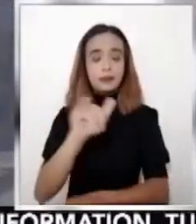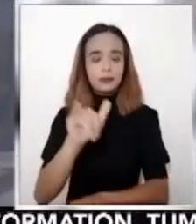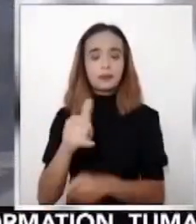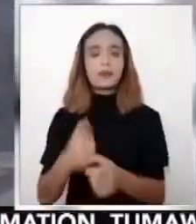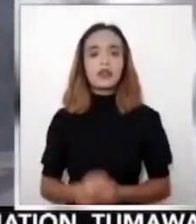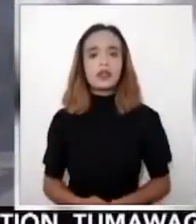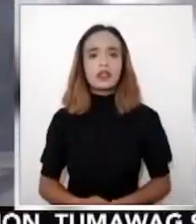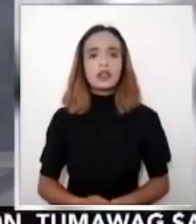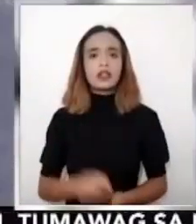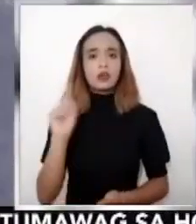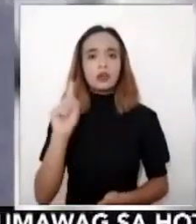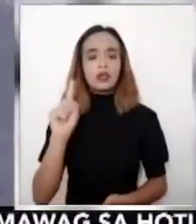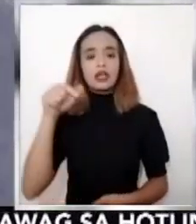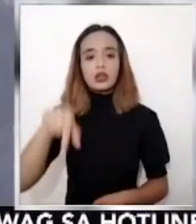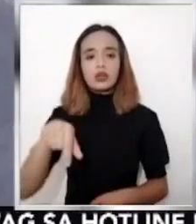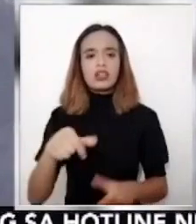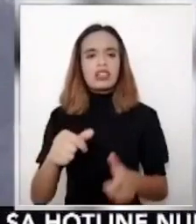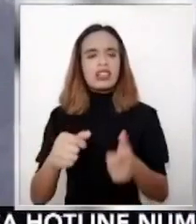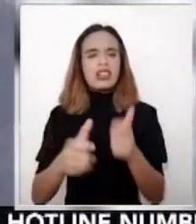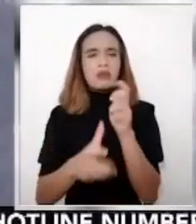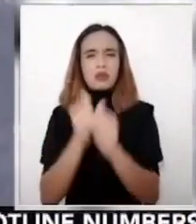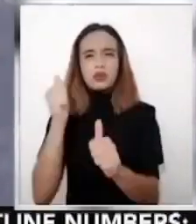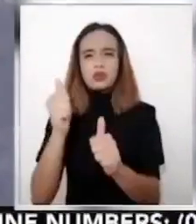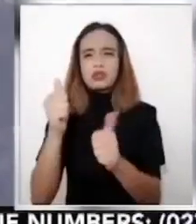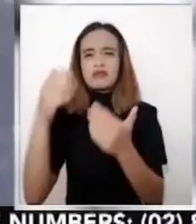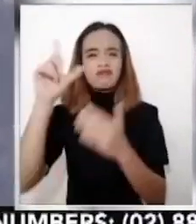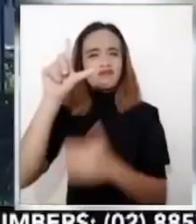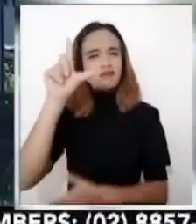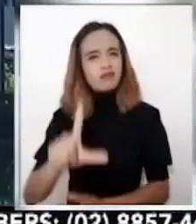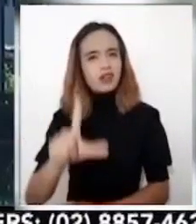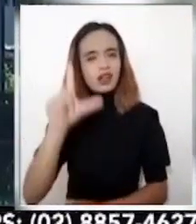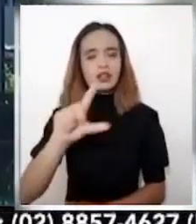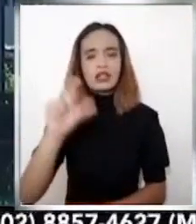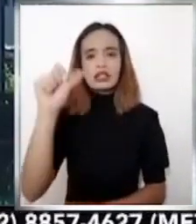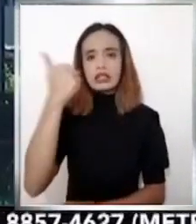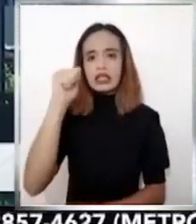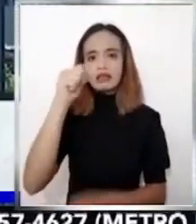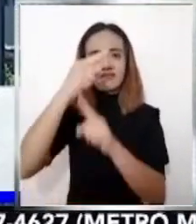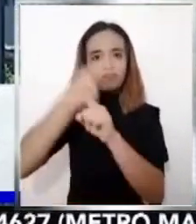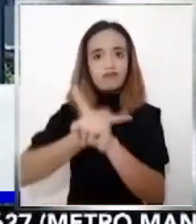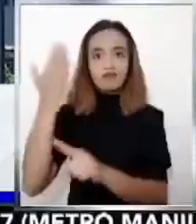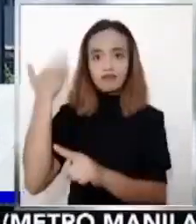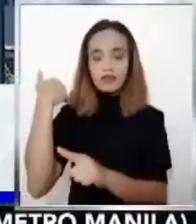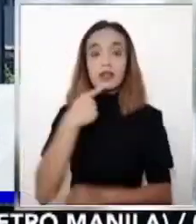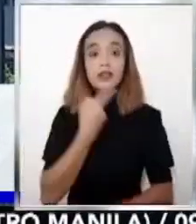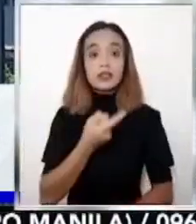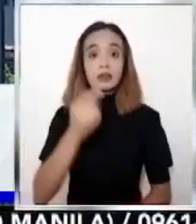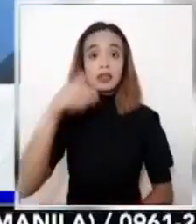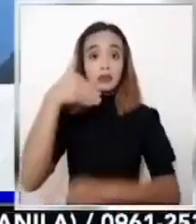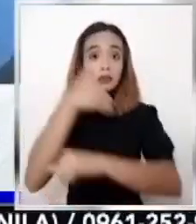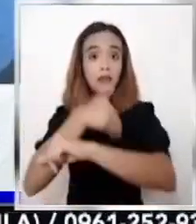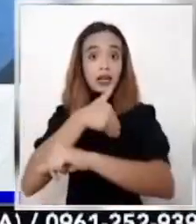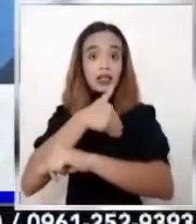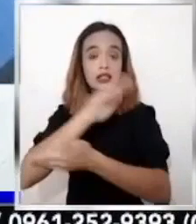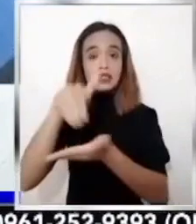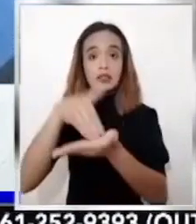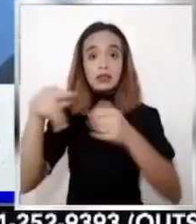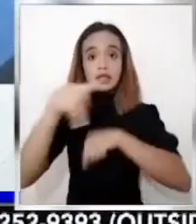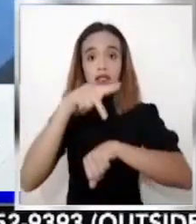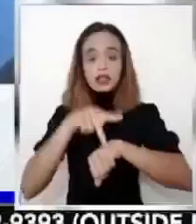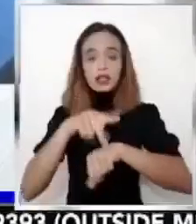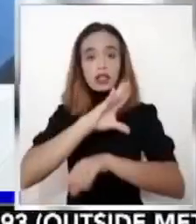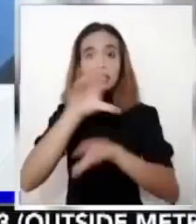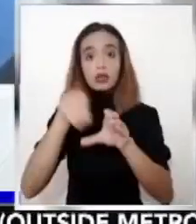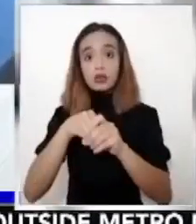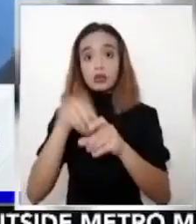na pinakamababa yan sa nakalipas na 10 buwan. Sabi ng BSP, kabilang sa mga nakaapekto sa pumapasok na